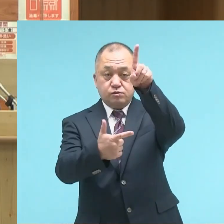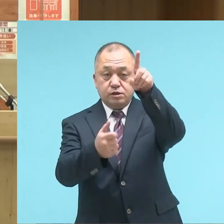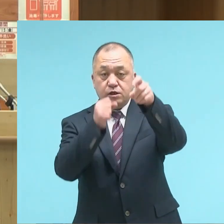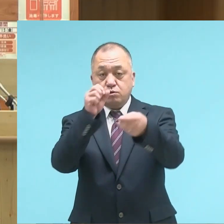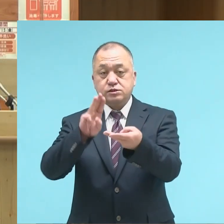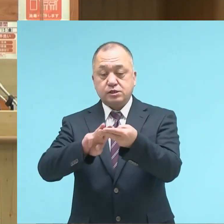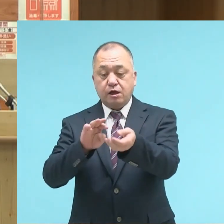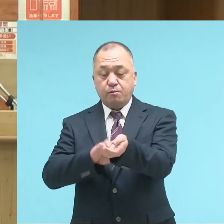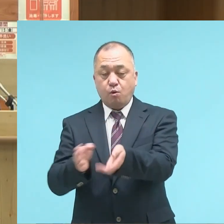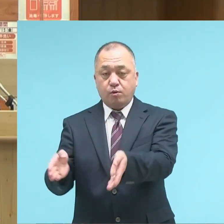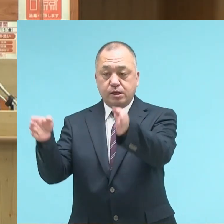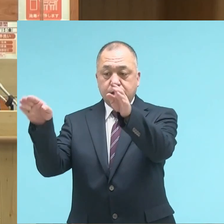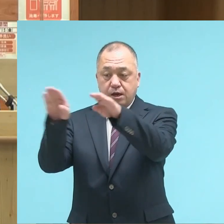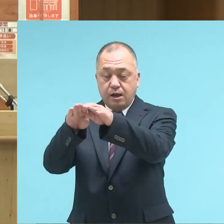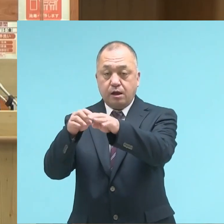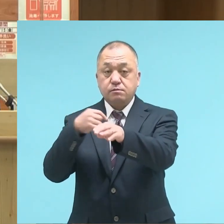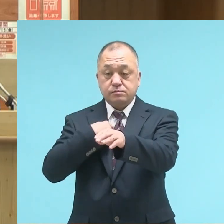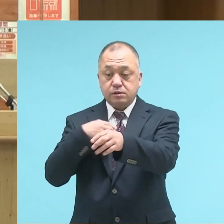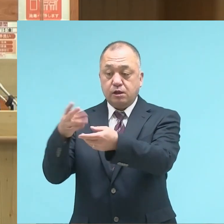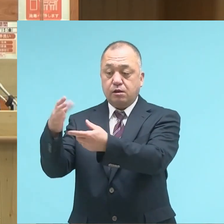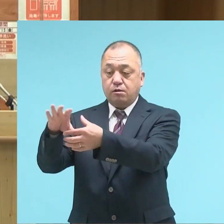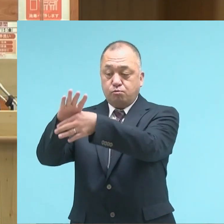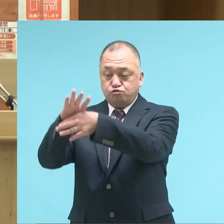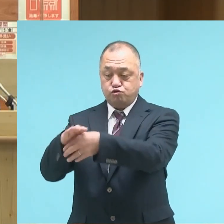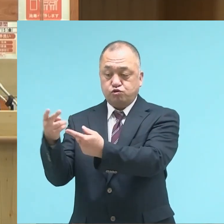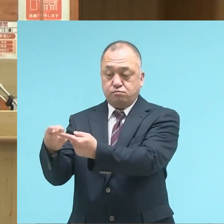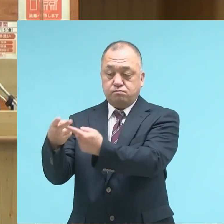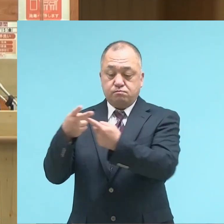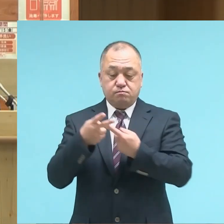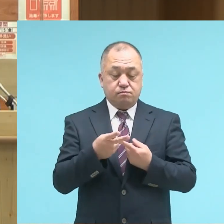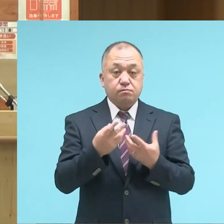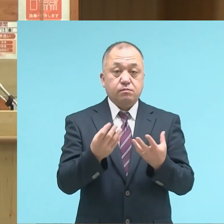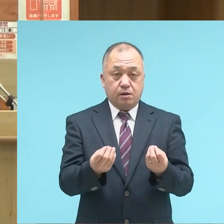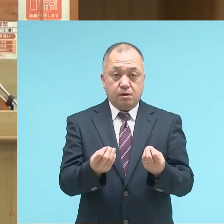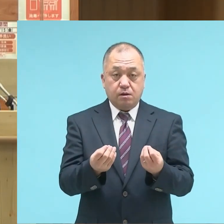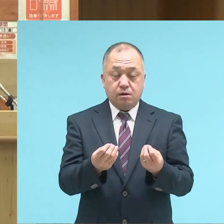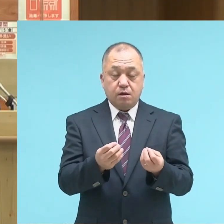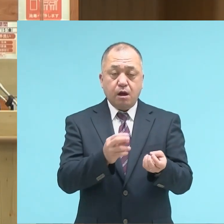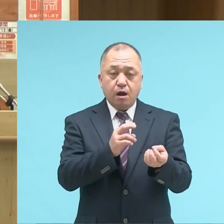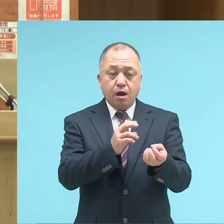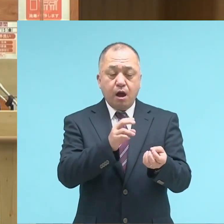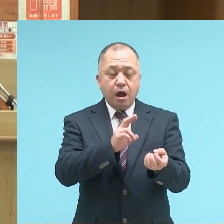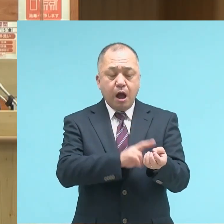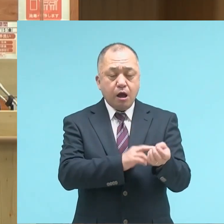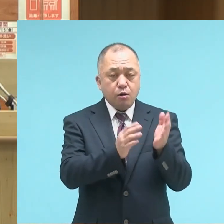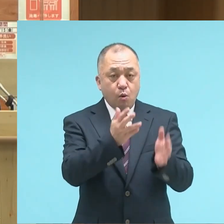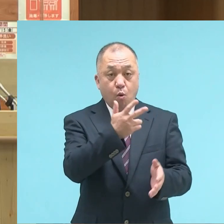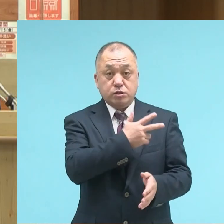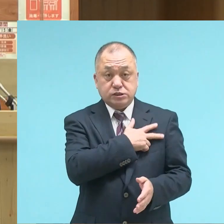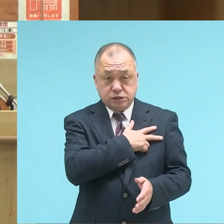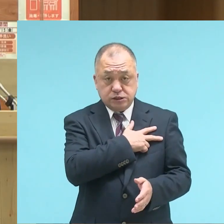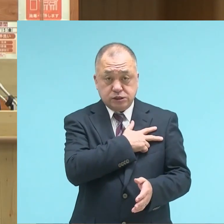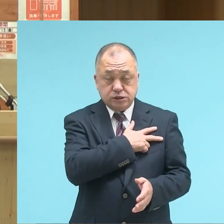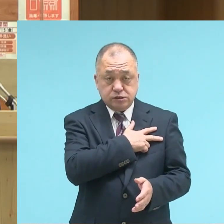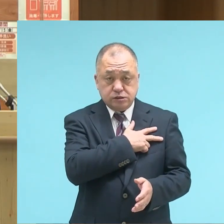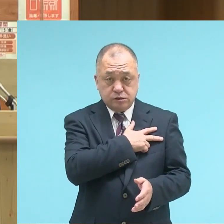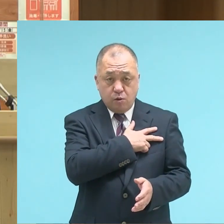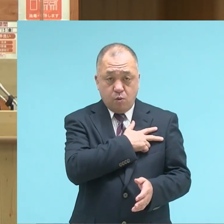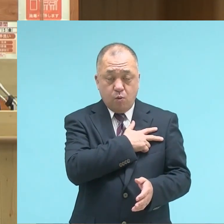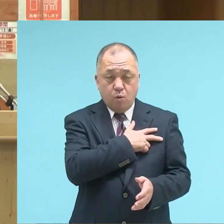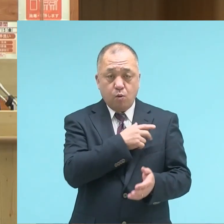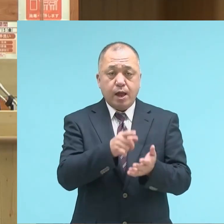私宛に文書が届きまして、看護師の確保などのですね、対応をさらに強化するように指示を